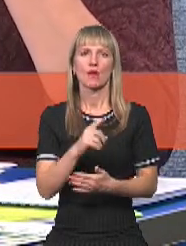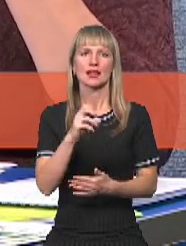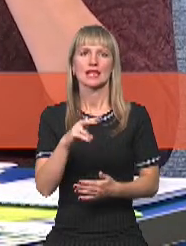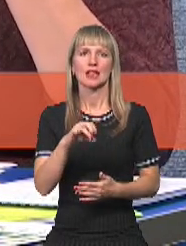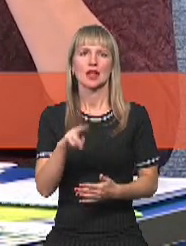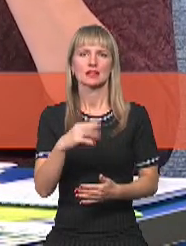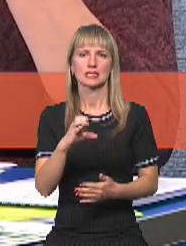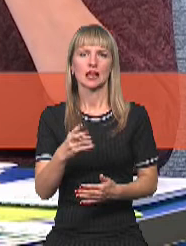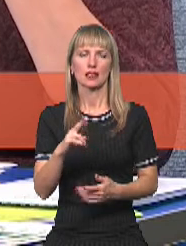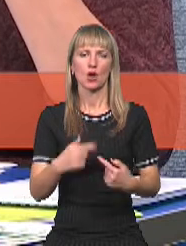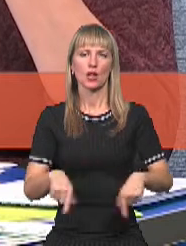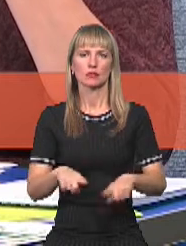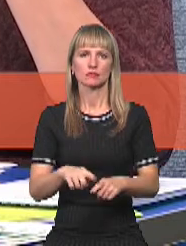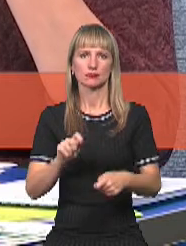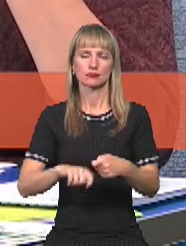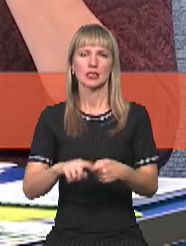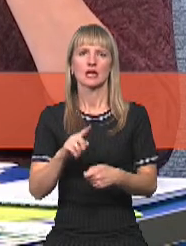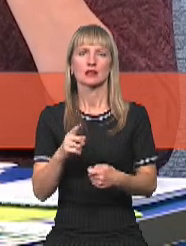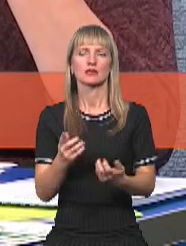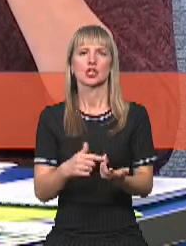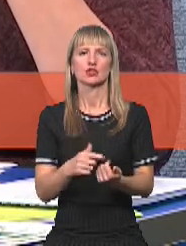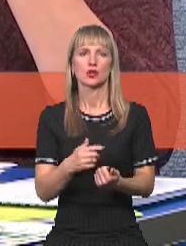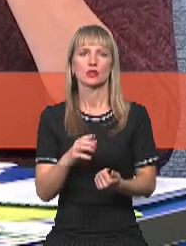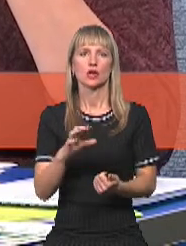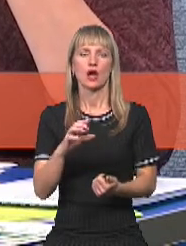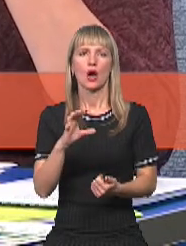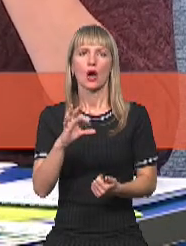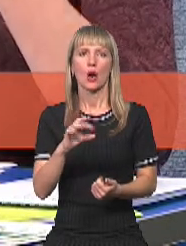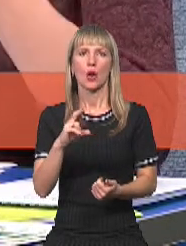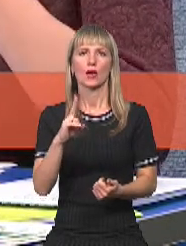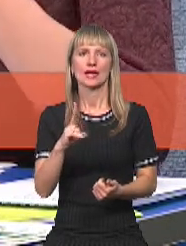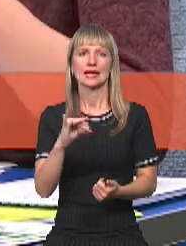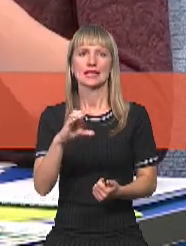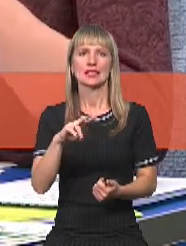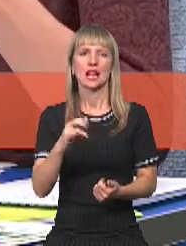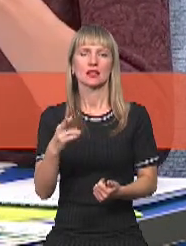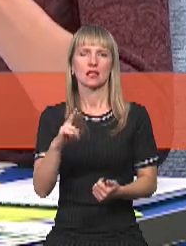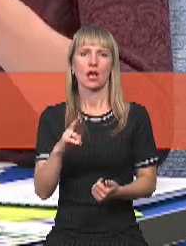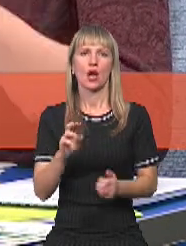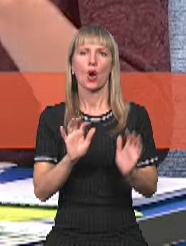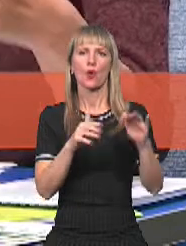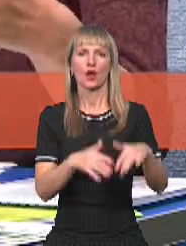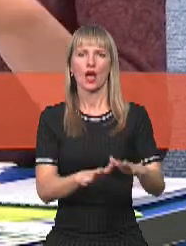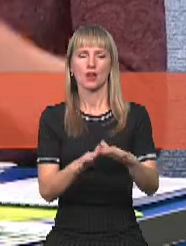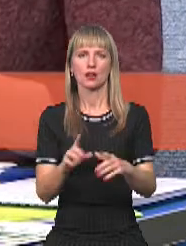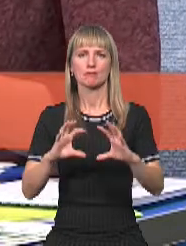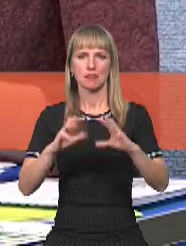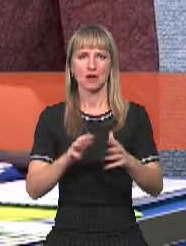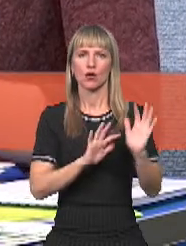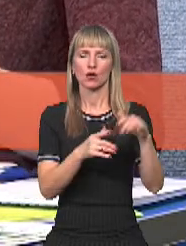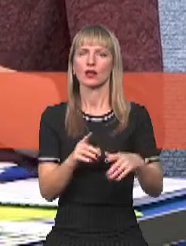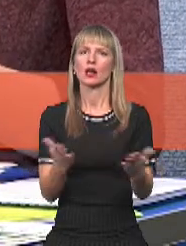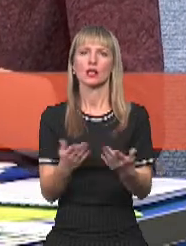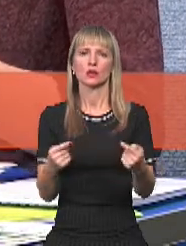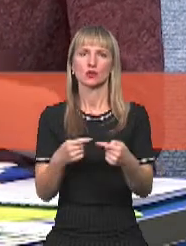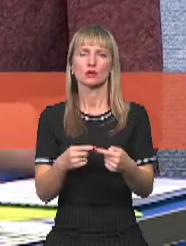проводила исследование насчет закислення океана. Угу. На самом деле океан – це дуже важлива тема, так як… Йшлося про світовий океан чи про якийсь конкретний